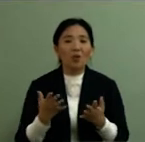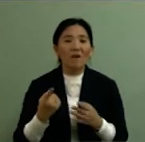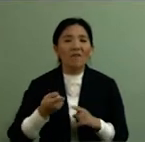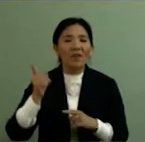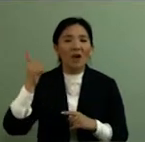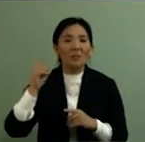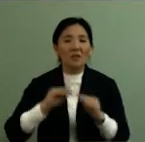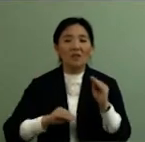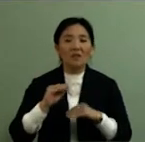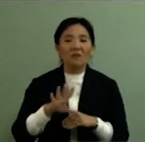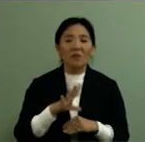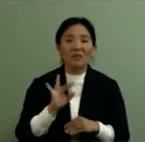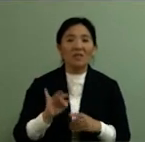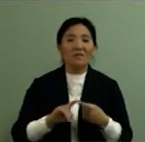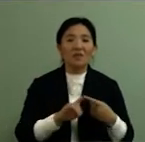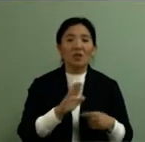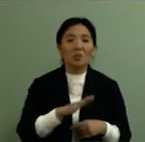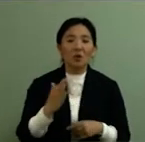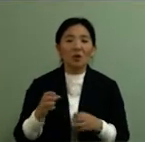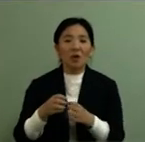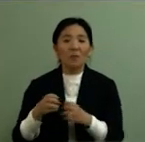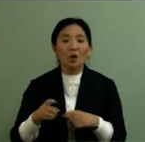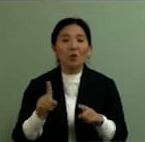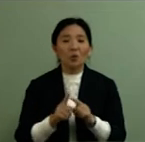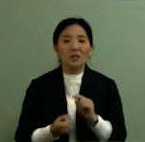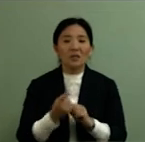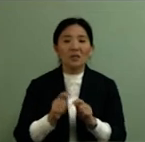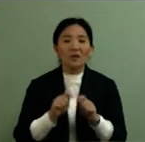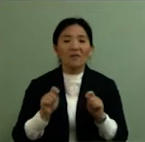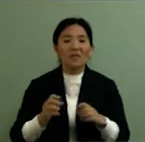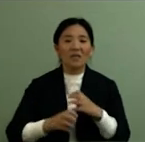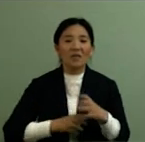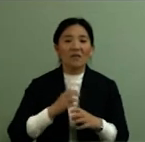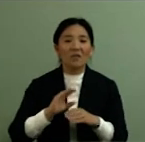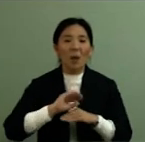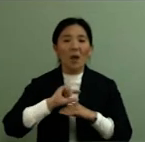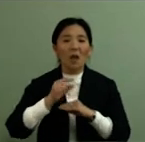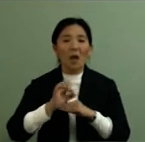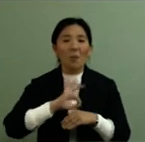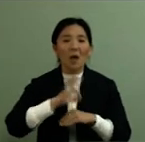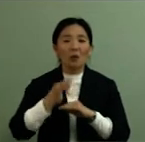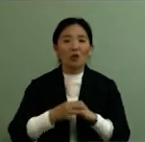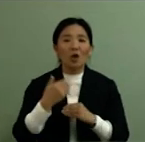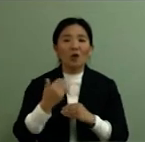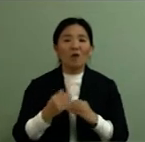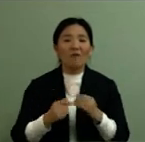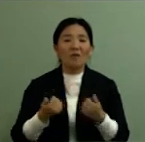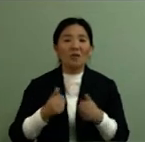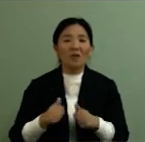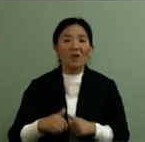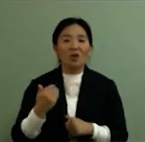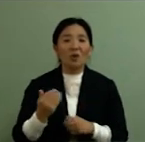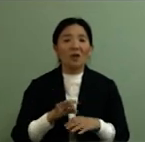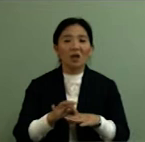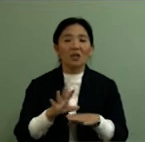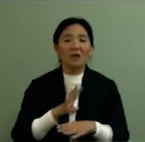веками создавался, и связи между компонентами тоже создавались. Географическая оболочка, ее формирование мы с вами прошли.